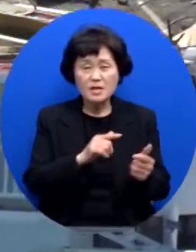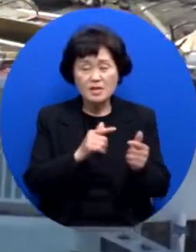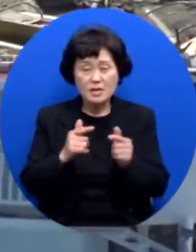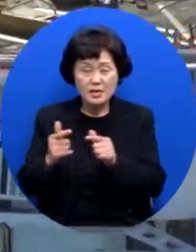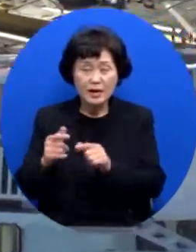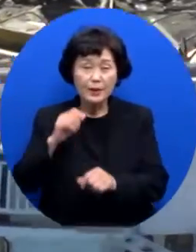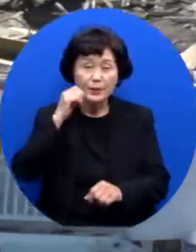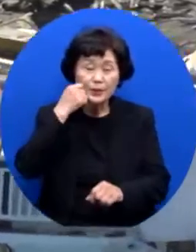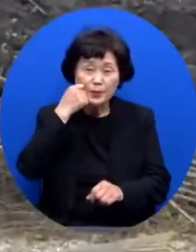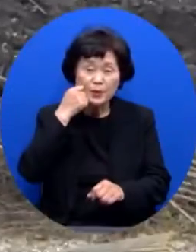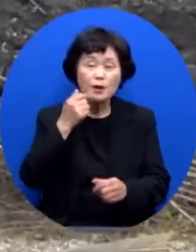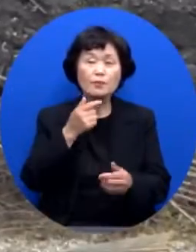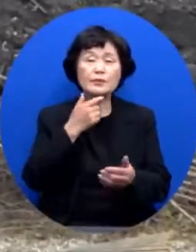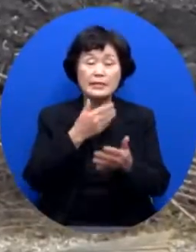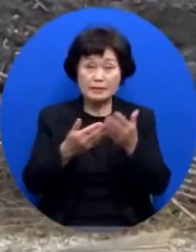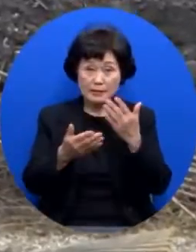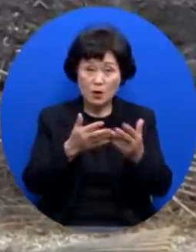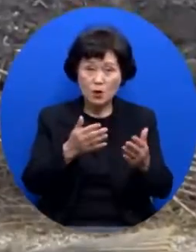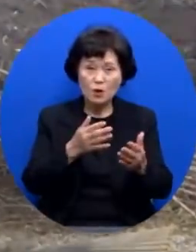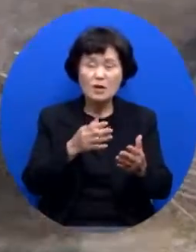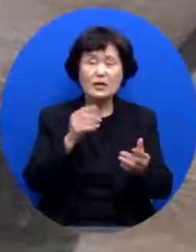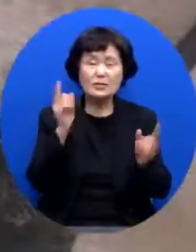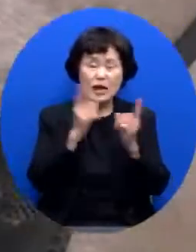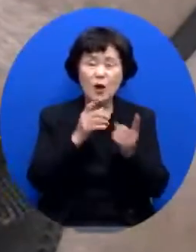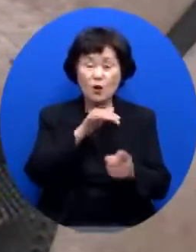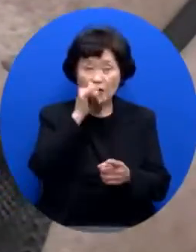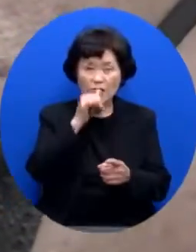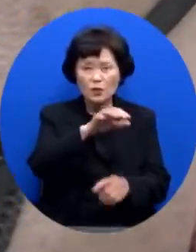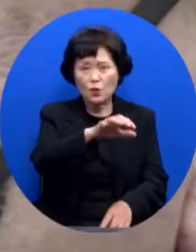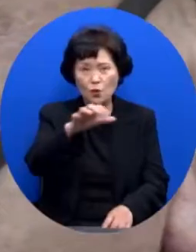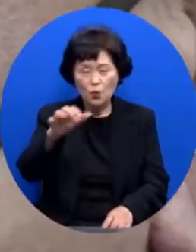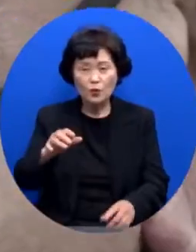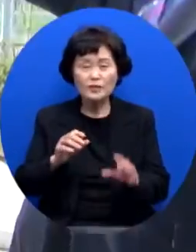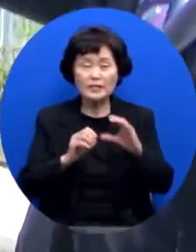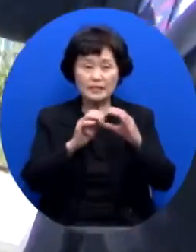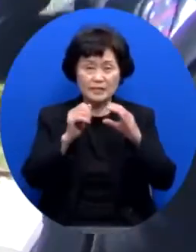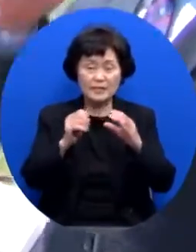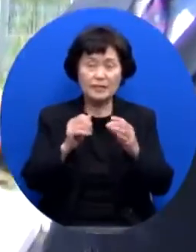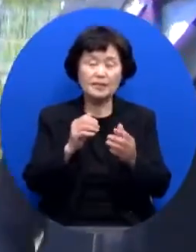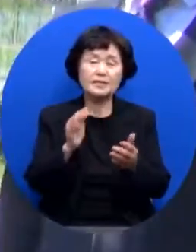재해로 어려움을 겪고 있는 이들을 위해 CTS는 나눔과 섬김으로